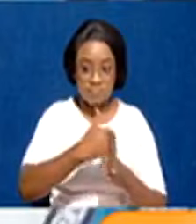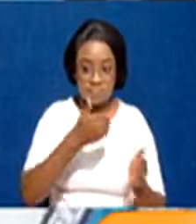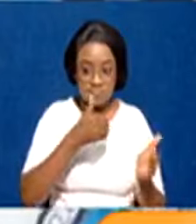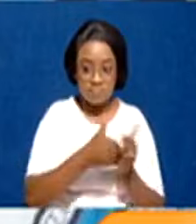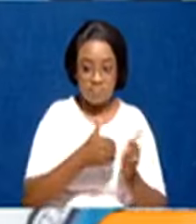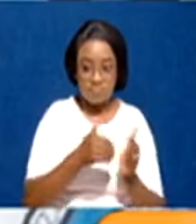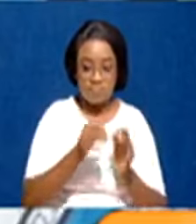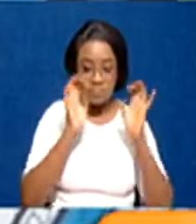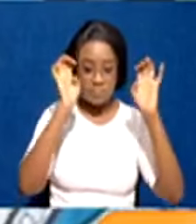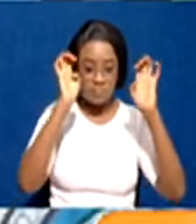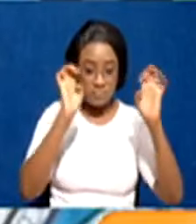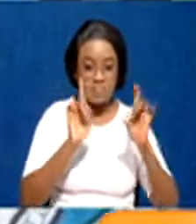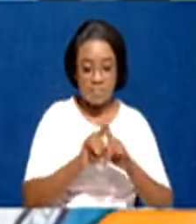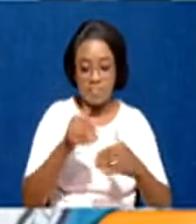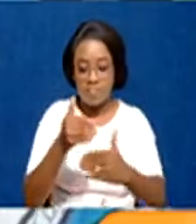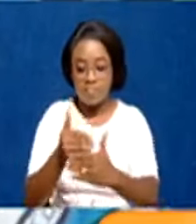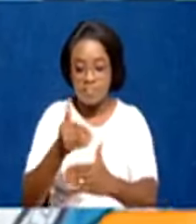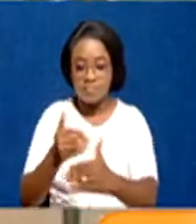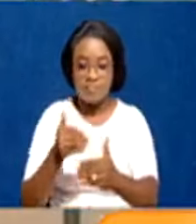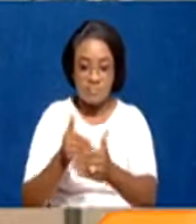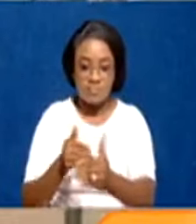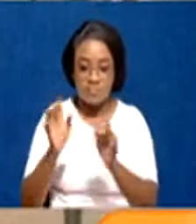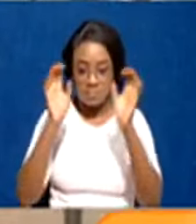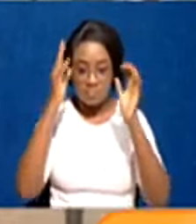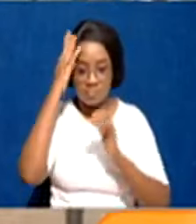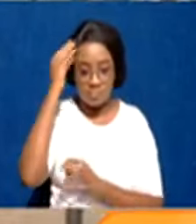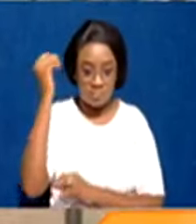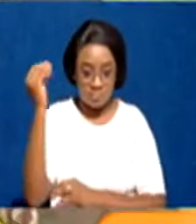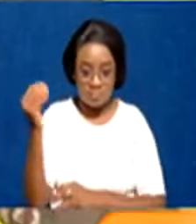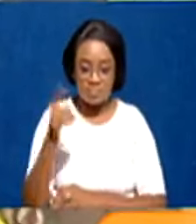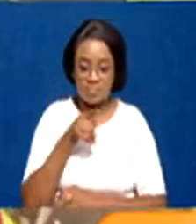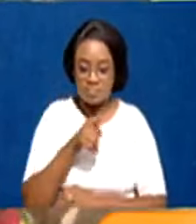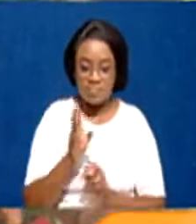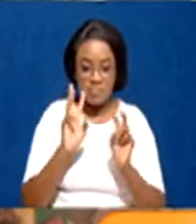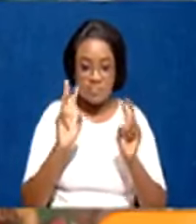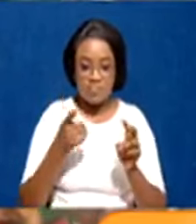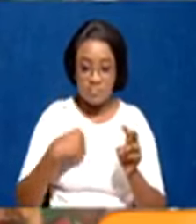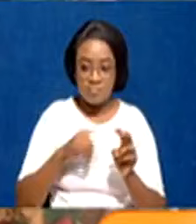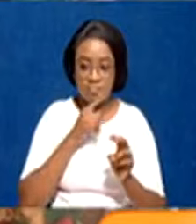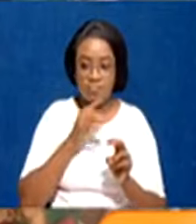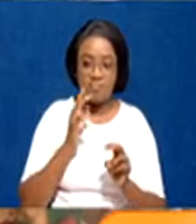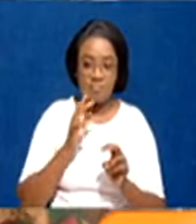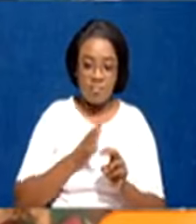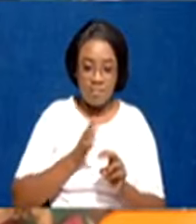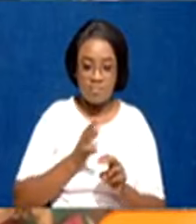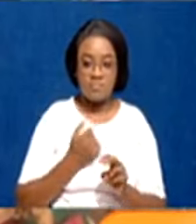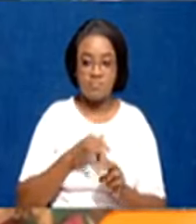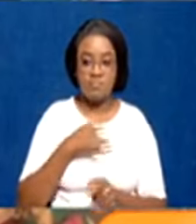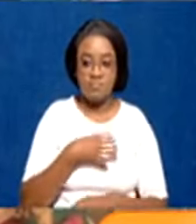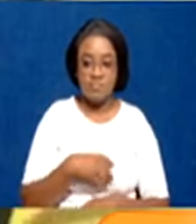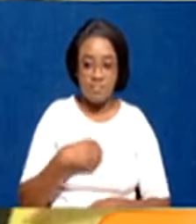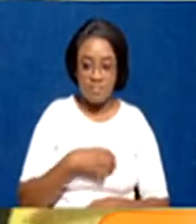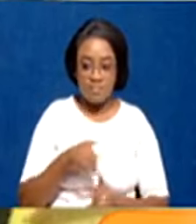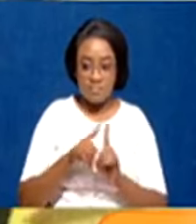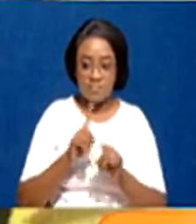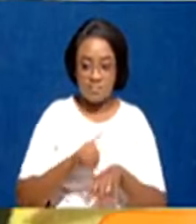nyingine ya Somalia. Kwa hivyo tuko na hiyo kero. Hiyo maneno inatukera sana kama wazazi. During the school holidays